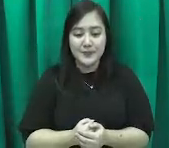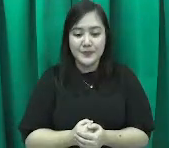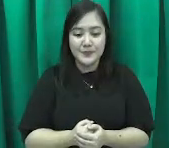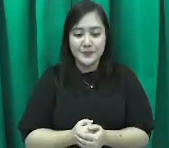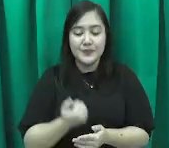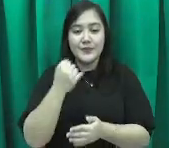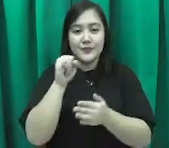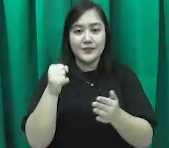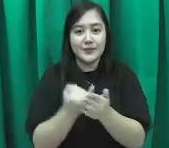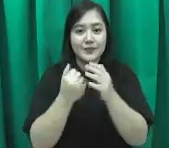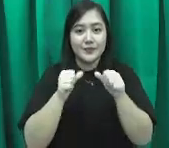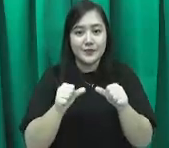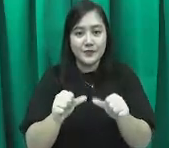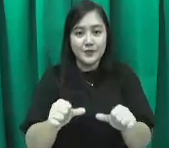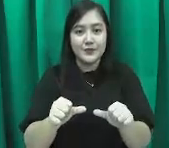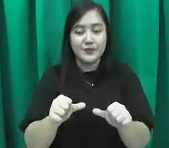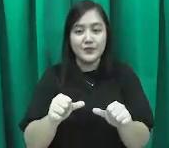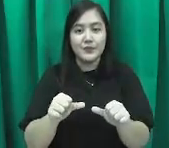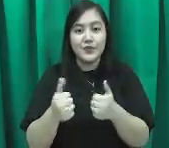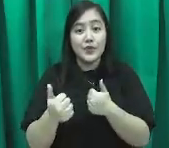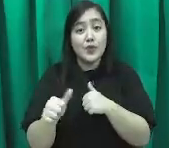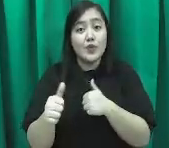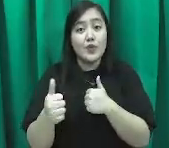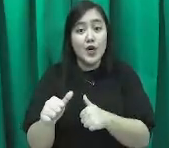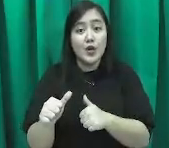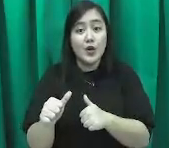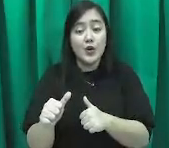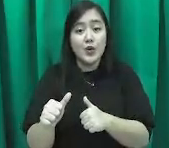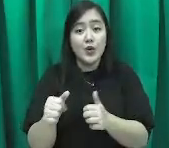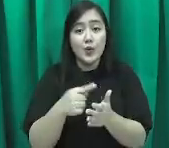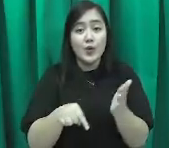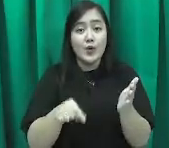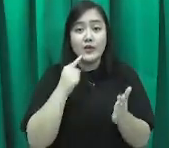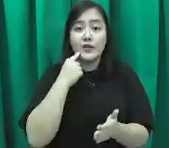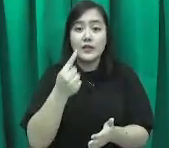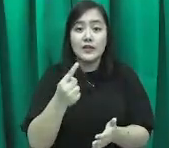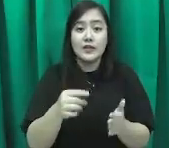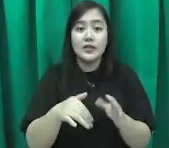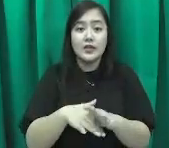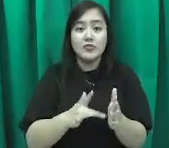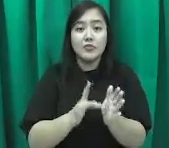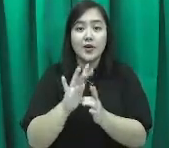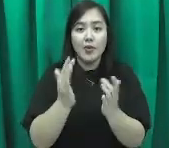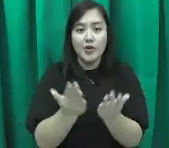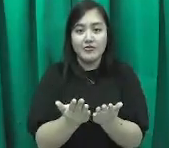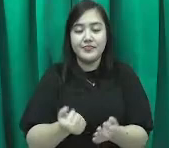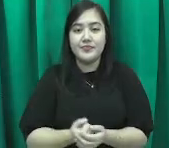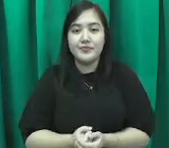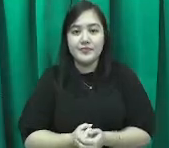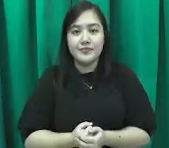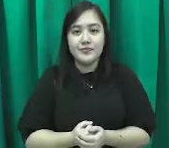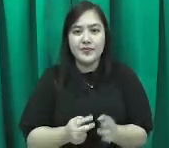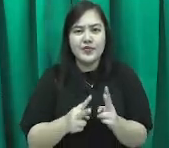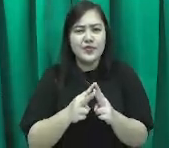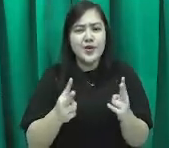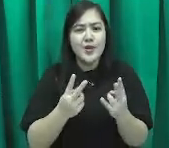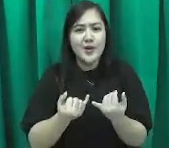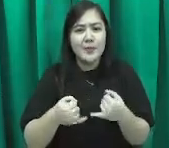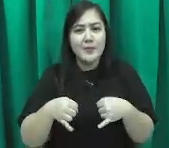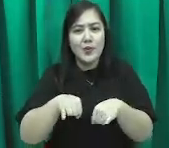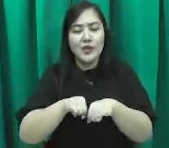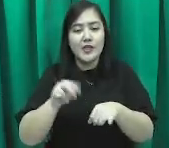following what is written in the Bible. Yeah, nandiyan dyan kasi yung instruction. Amen. Importanting bagay na meron tayong instruction